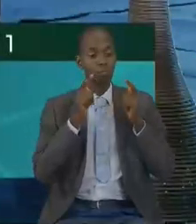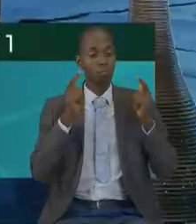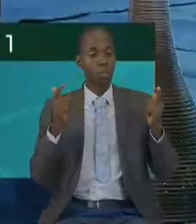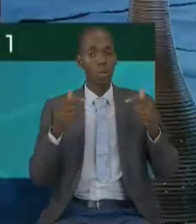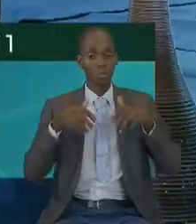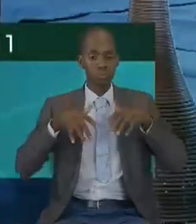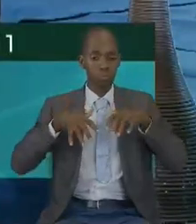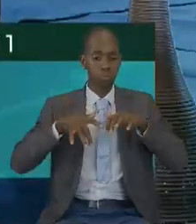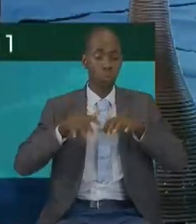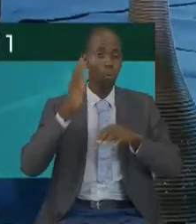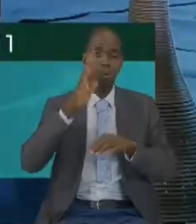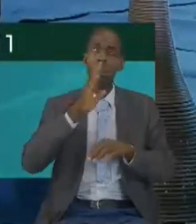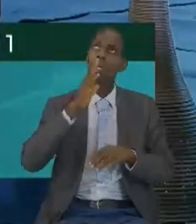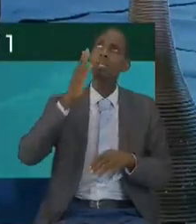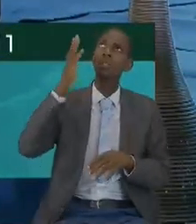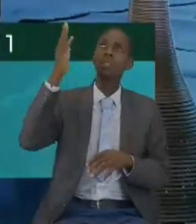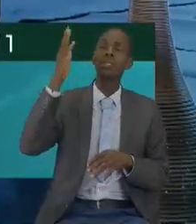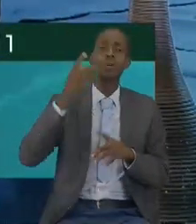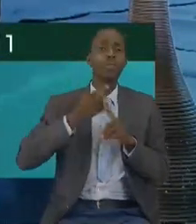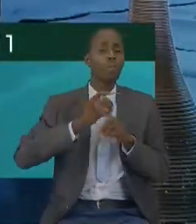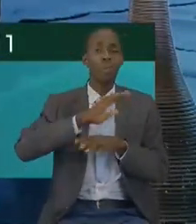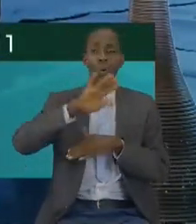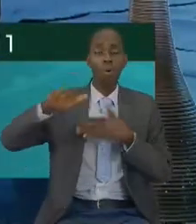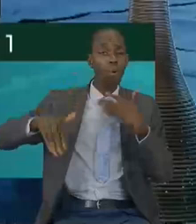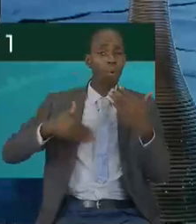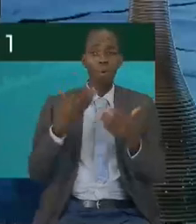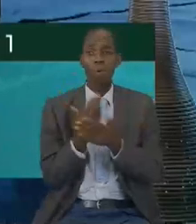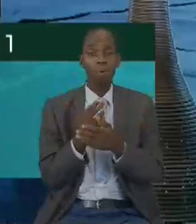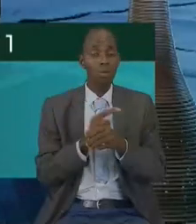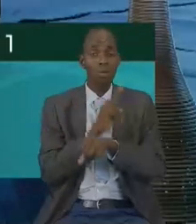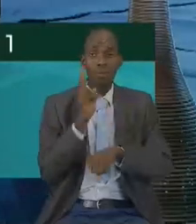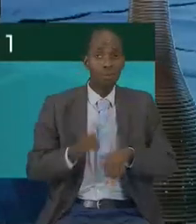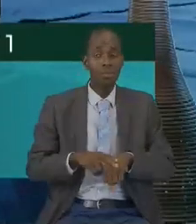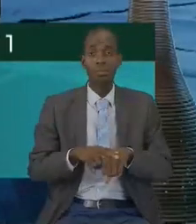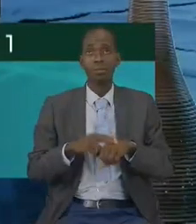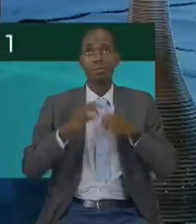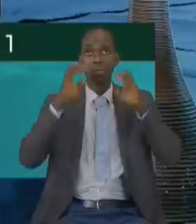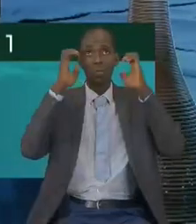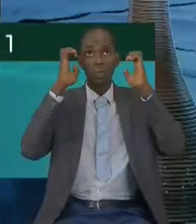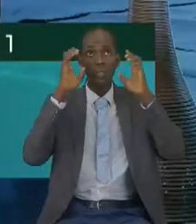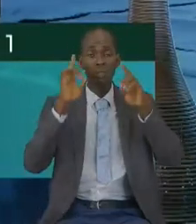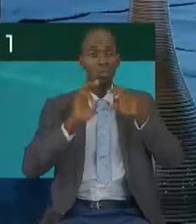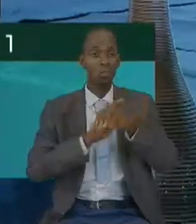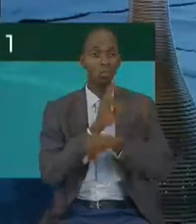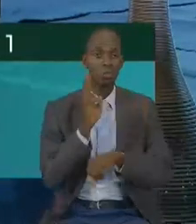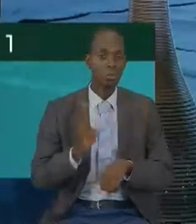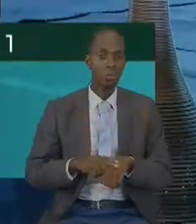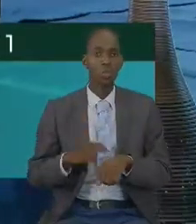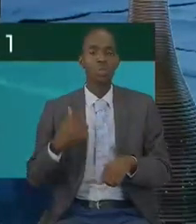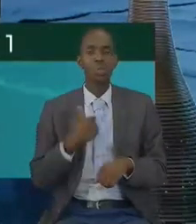si une grande foule sera là, de toute nation, des nations